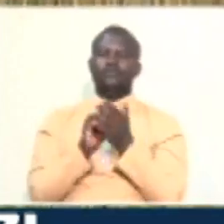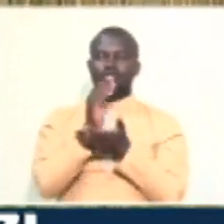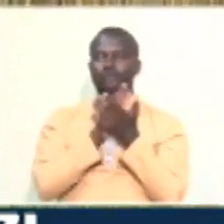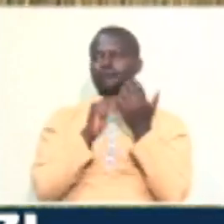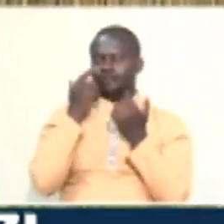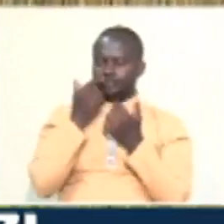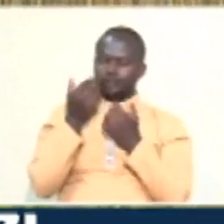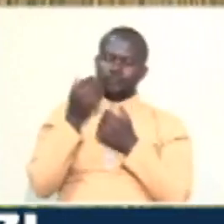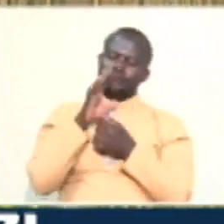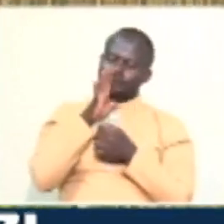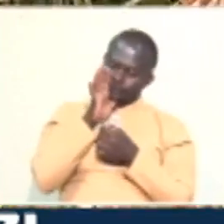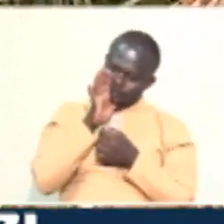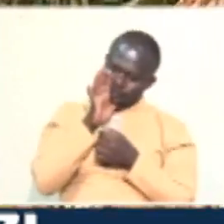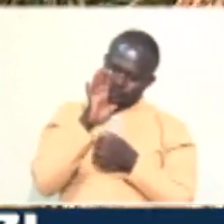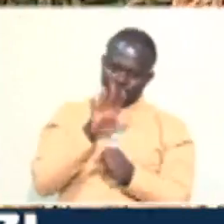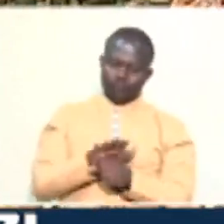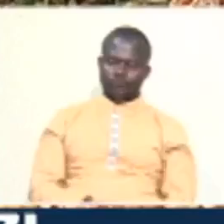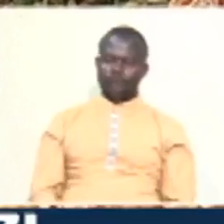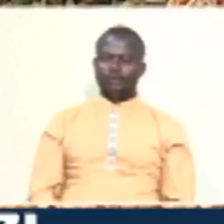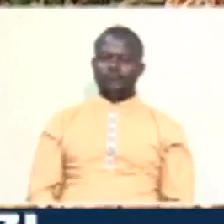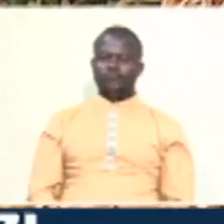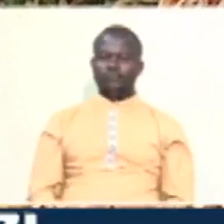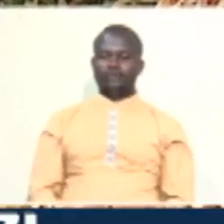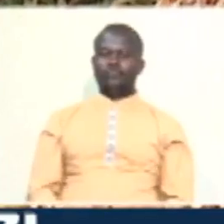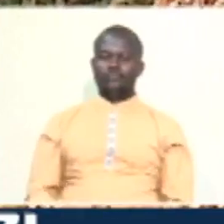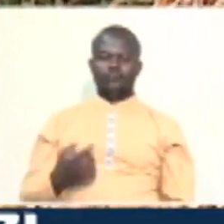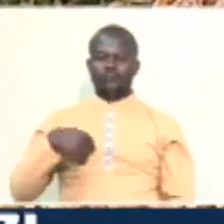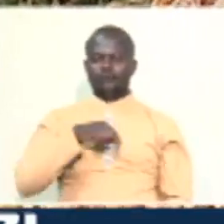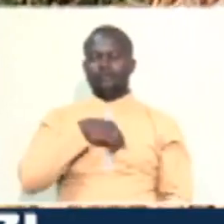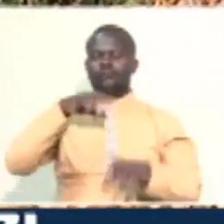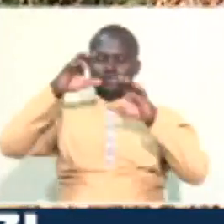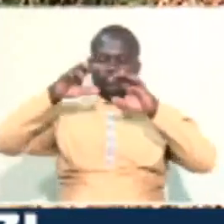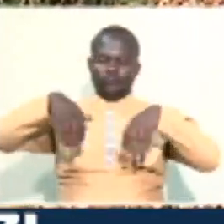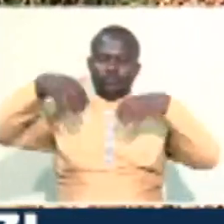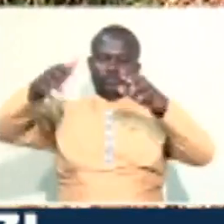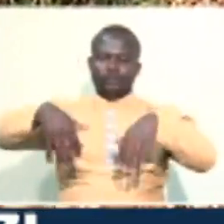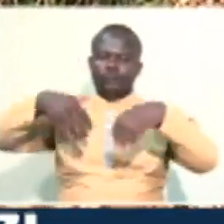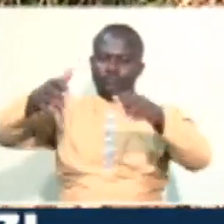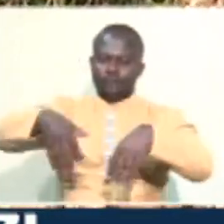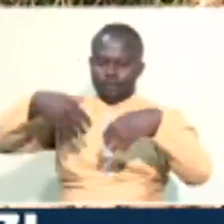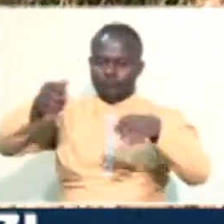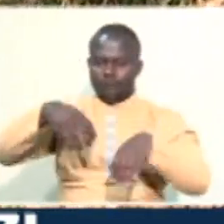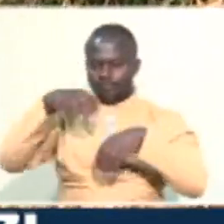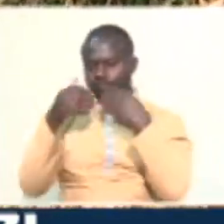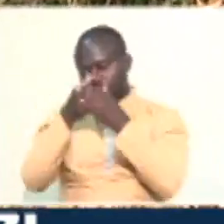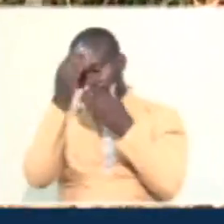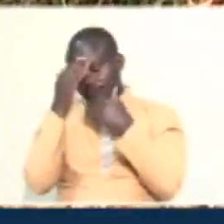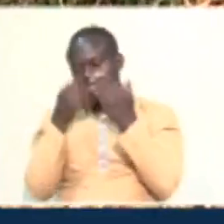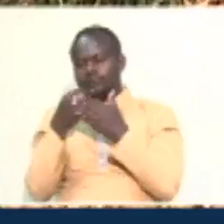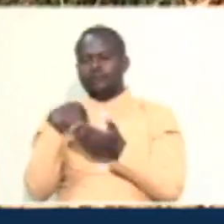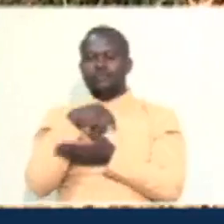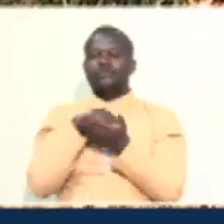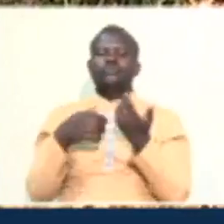yabonetse bitinze ndetse ikagwa ari nyinshi. Twapfaga guhinga ariko kubera ko ubu ngubu bagiye badukorera indinganire, umuntu